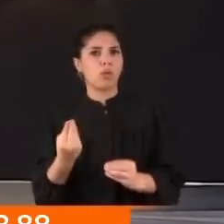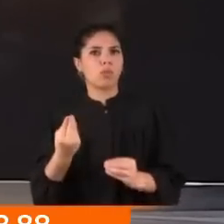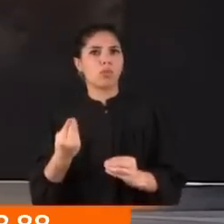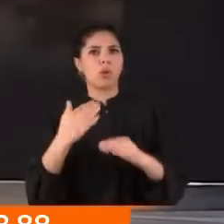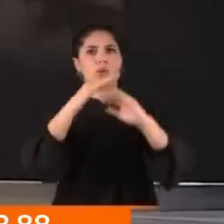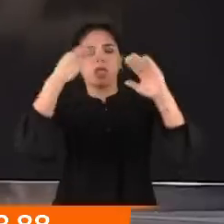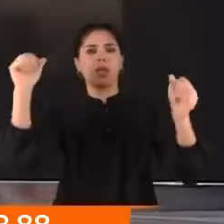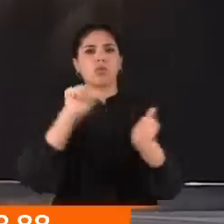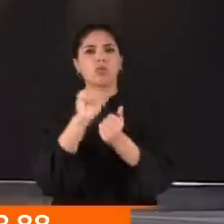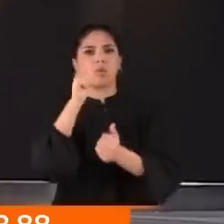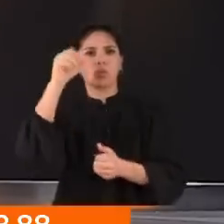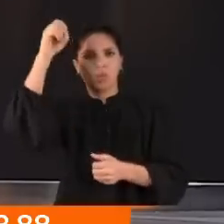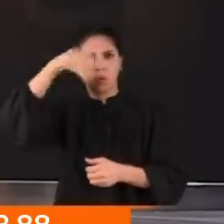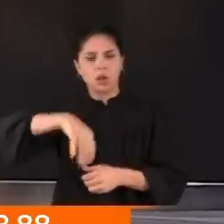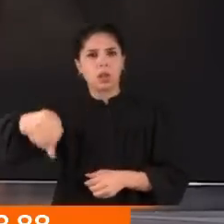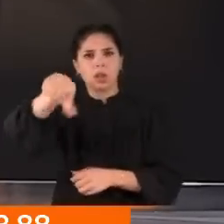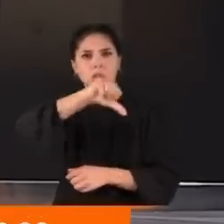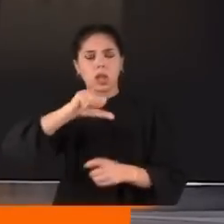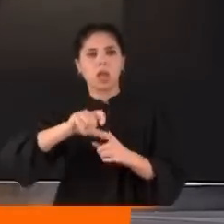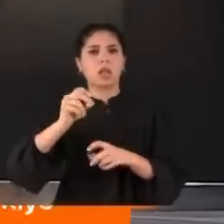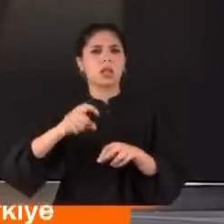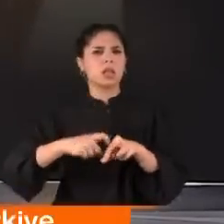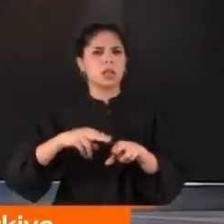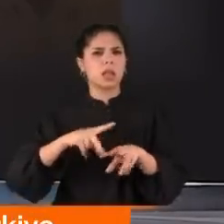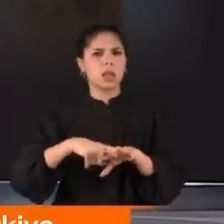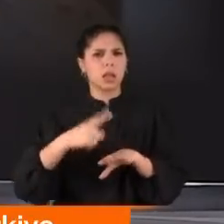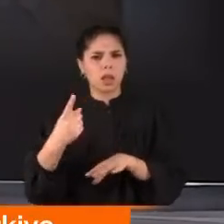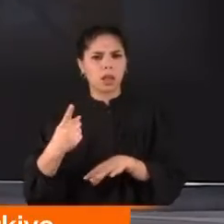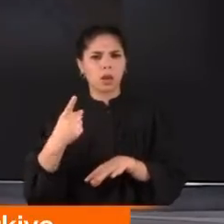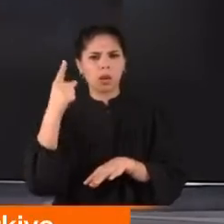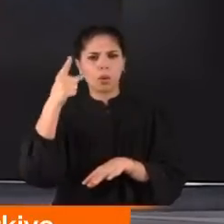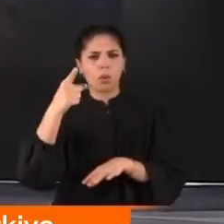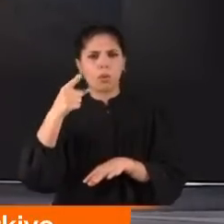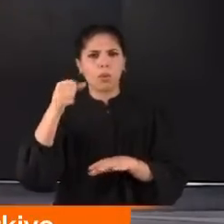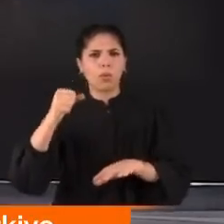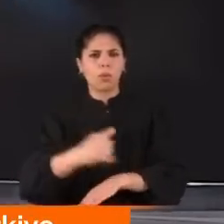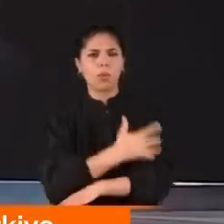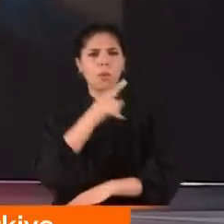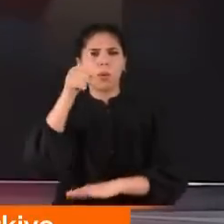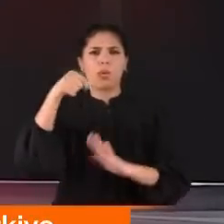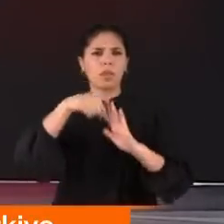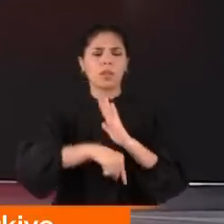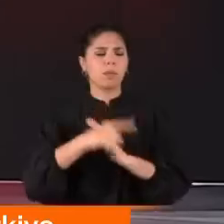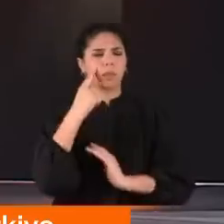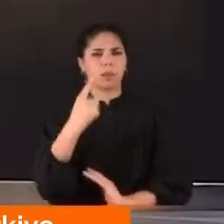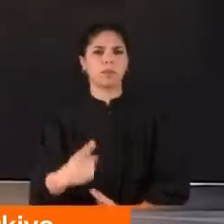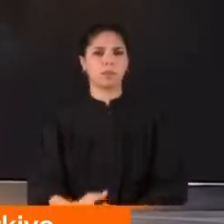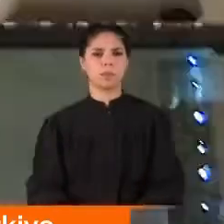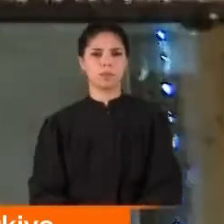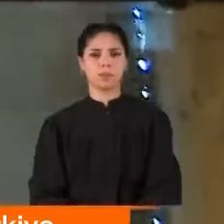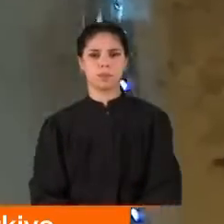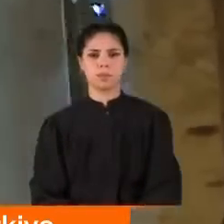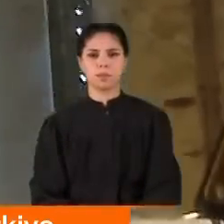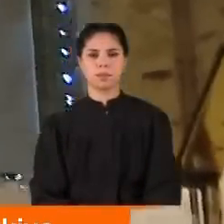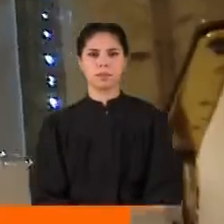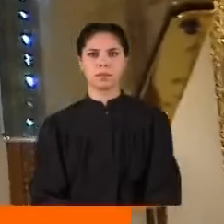akan çamaşır suyu, yağ ve sirke. İşte öyle tüyler ürperten o iddia.